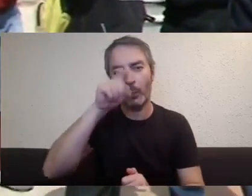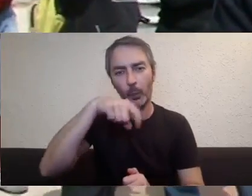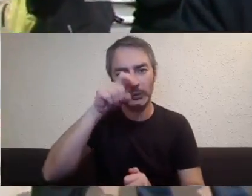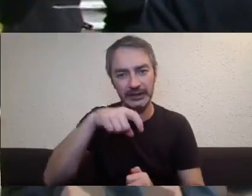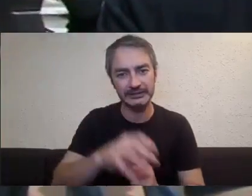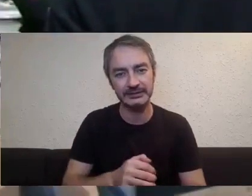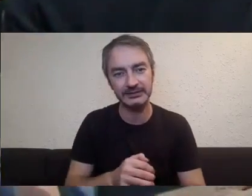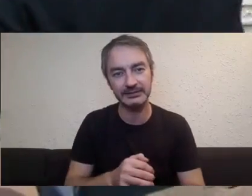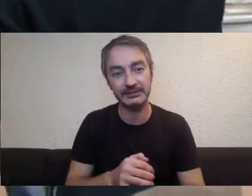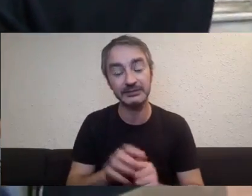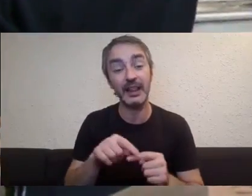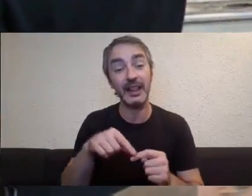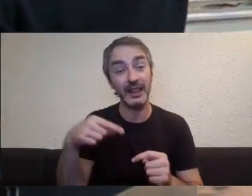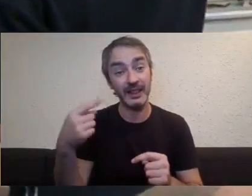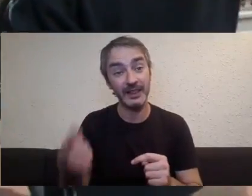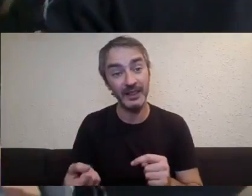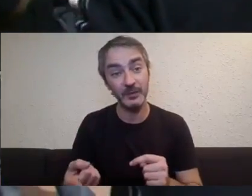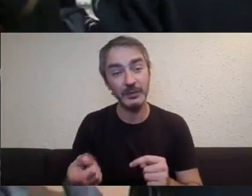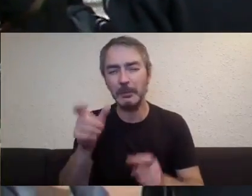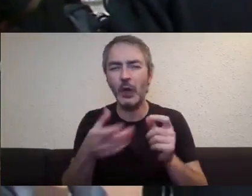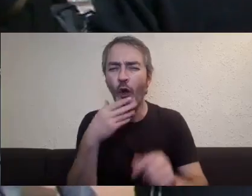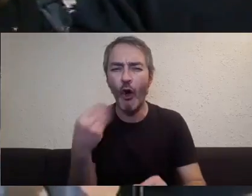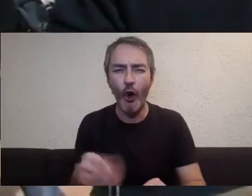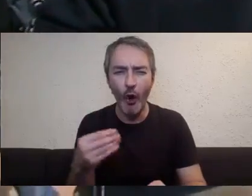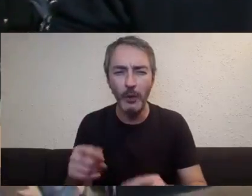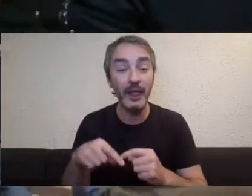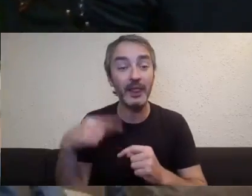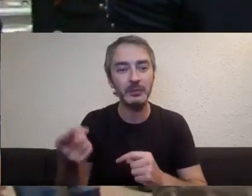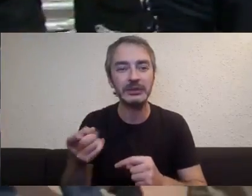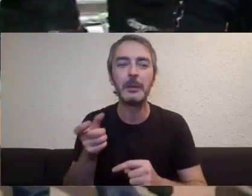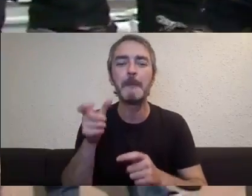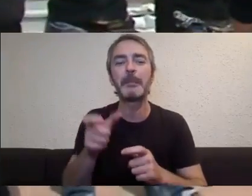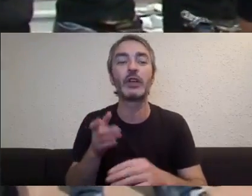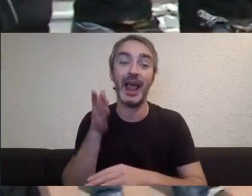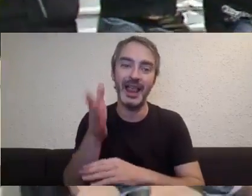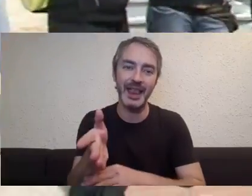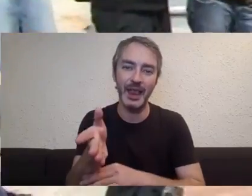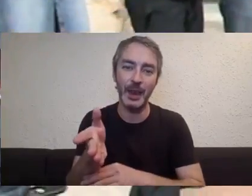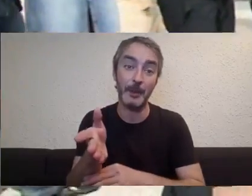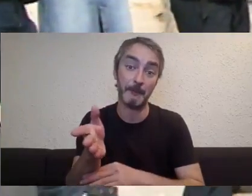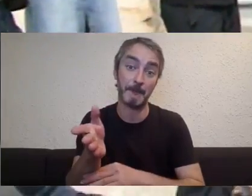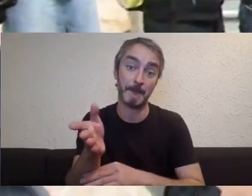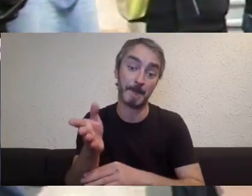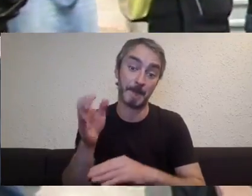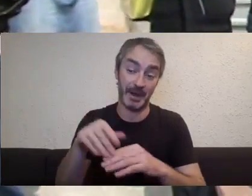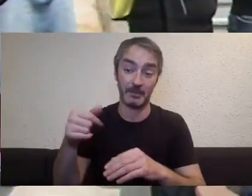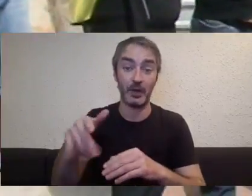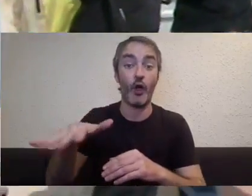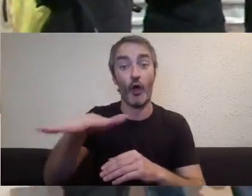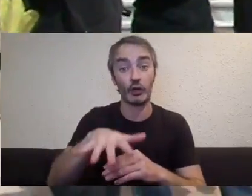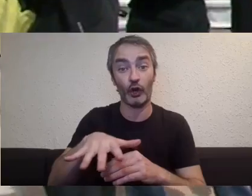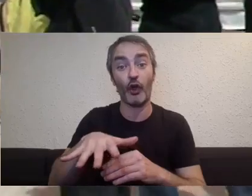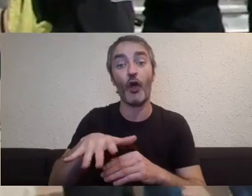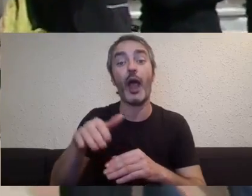de les aixecades de l'edifici que era aquí, que eren les Bruixes, va venir gent d'allà i altra gent, i en tinc gent molt joveneta, i després vam venir un